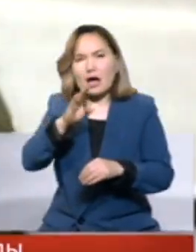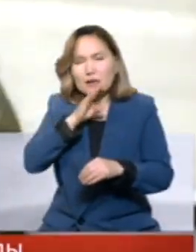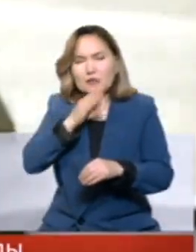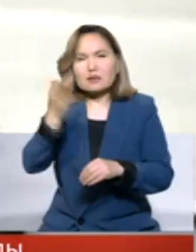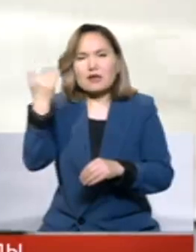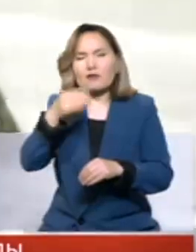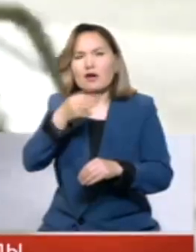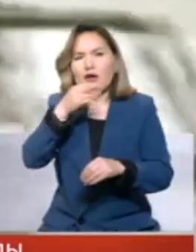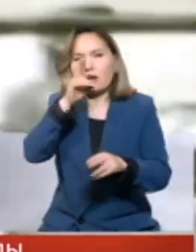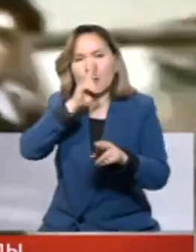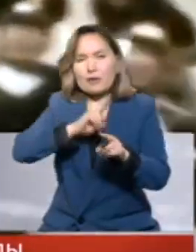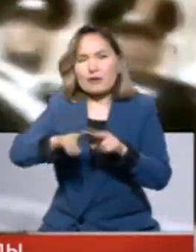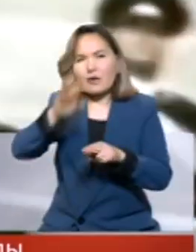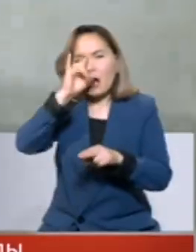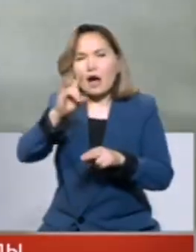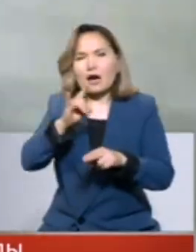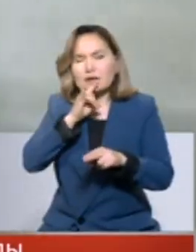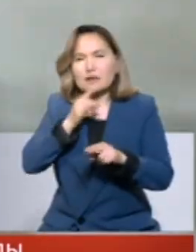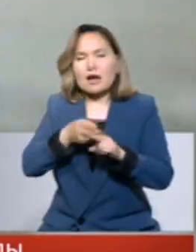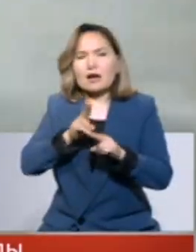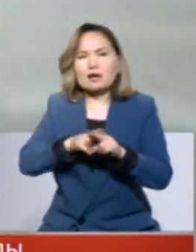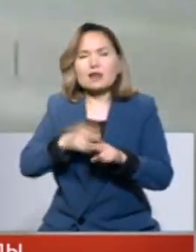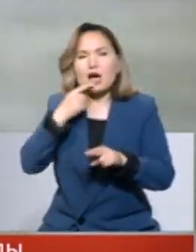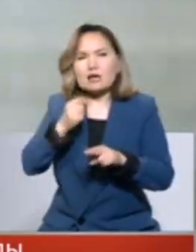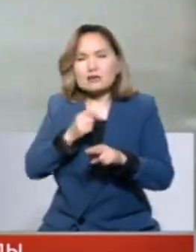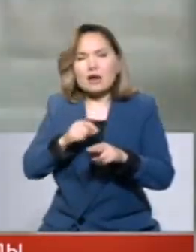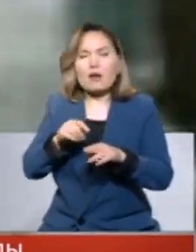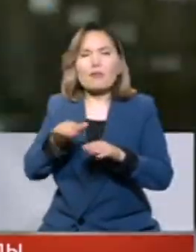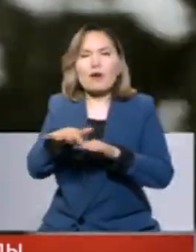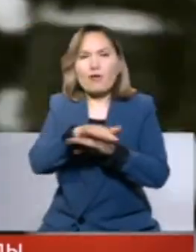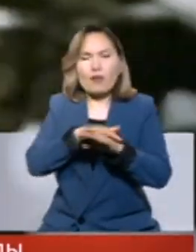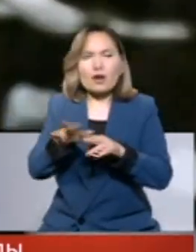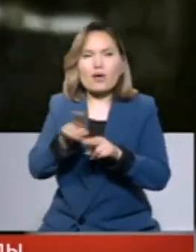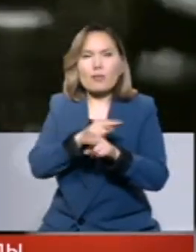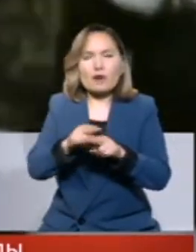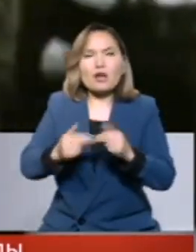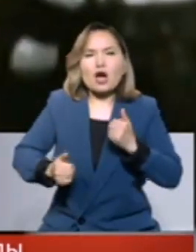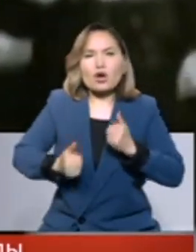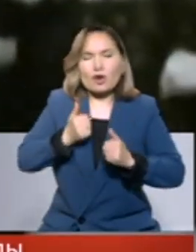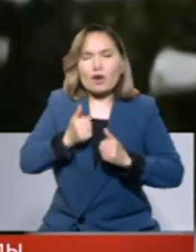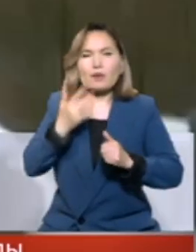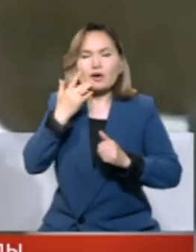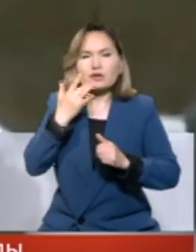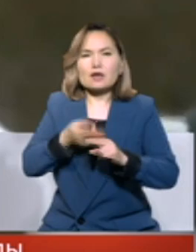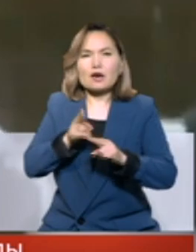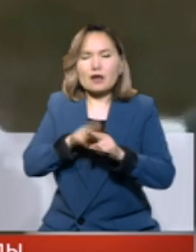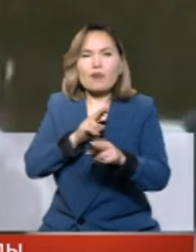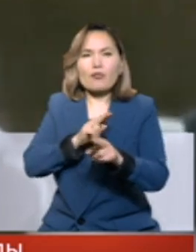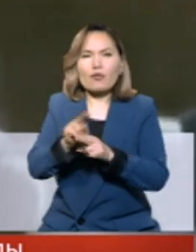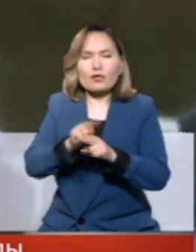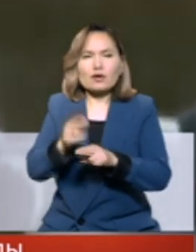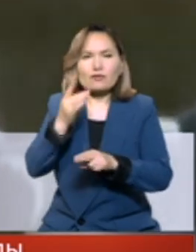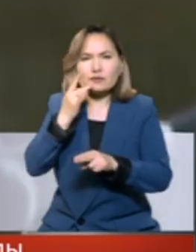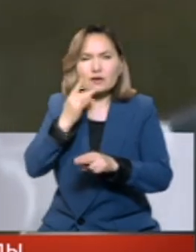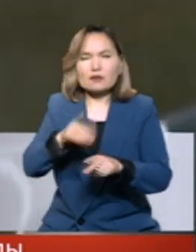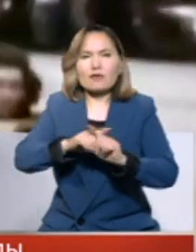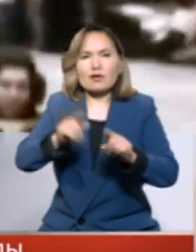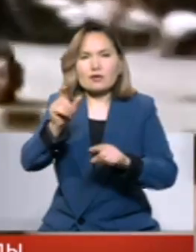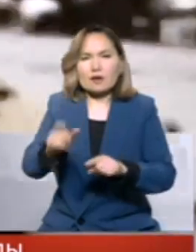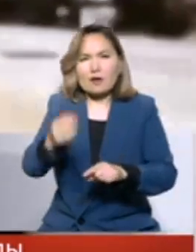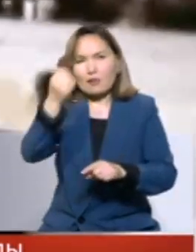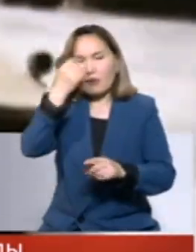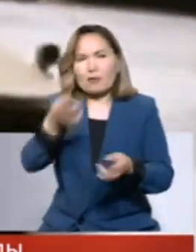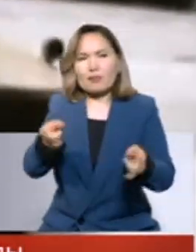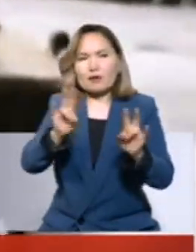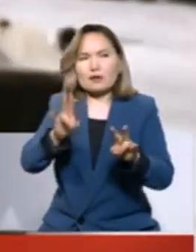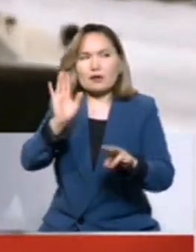де, барлық қазақ сарбаздардың бой түзеп, еңсе тіктеп, рухын қуаттар әскери әкесіне айналғандай.